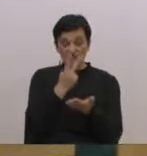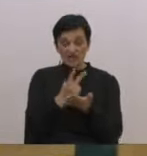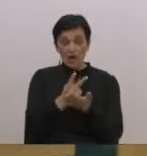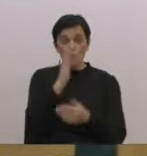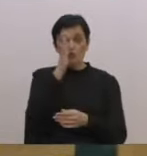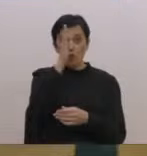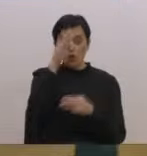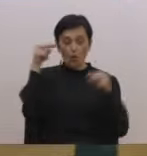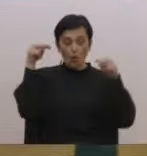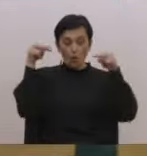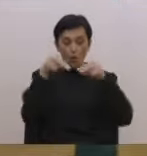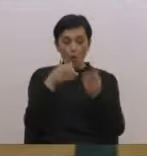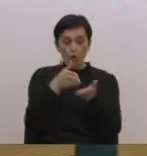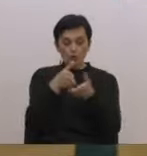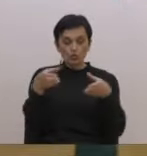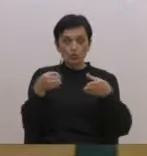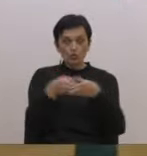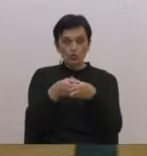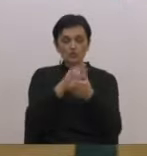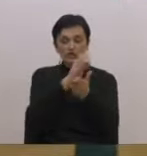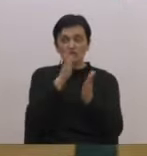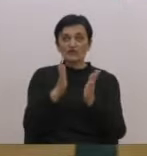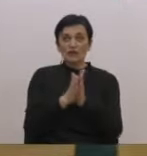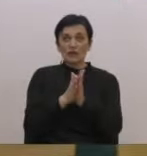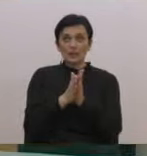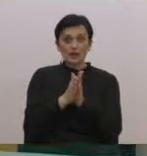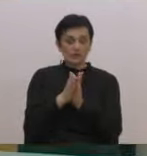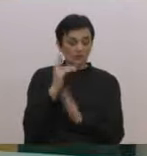მომავალზე ორიენტირებული გუნდი, ეს ყველაფერი